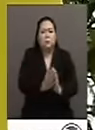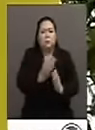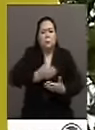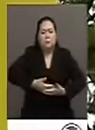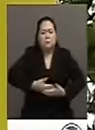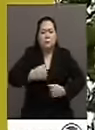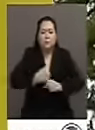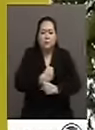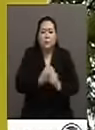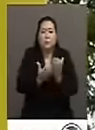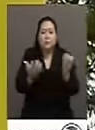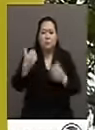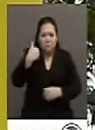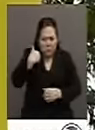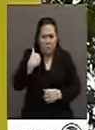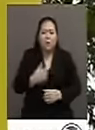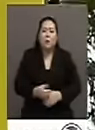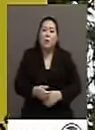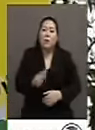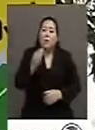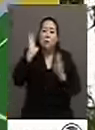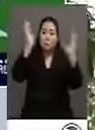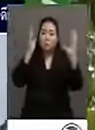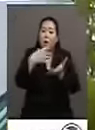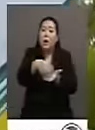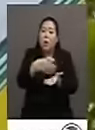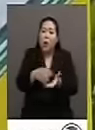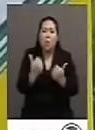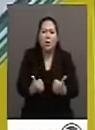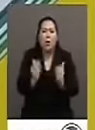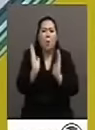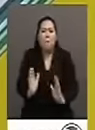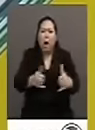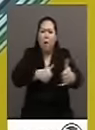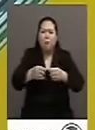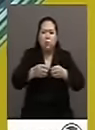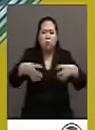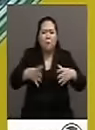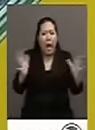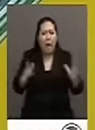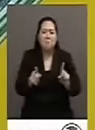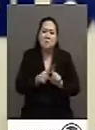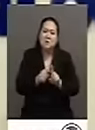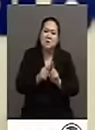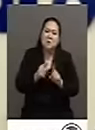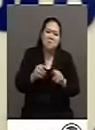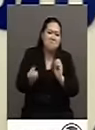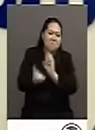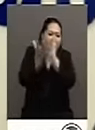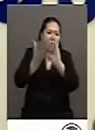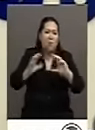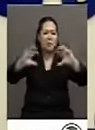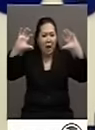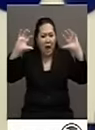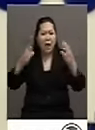อกว่าจริงๆแล้วการที่มาในวันนี้ไม่ได้เป็นการท้าทายอำนาจของรัฐไม่ต้องการข่มขู่เจ้าหน้าที่ไม่ได้มีการสร้